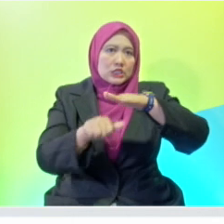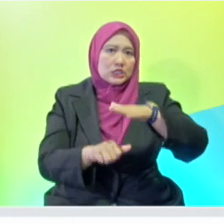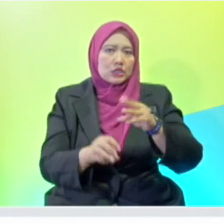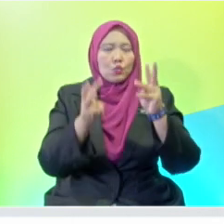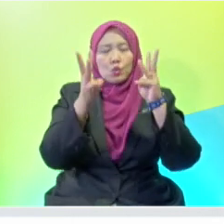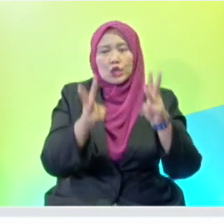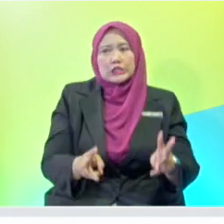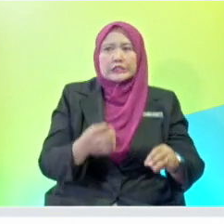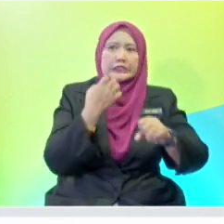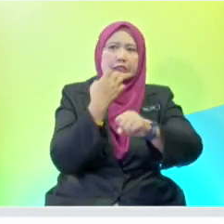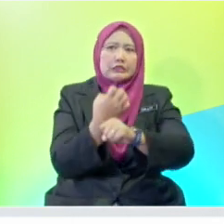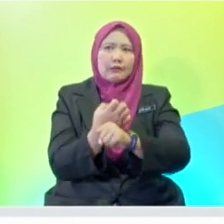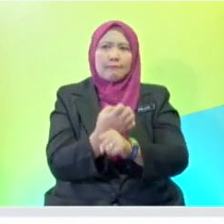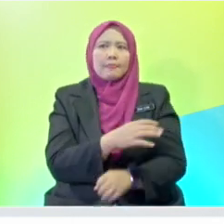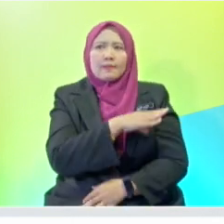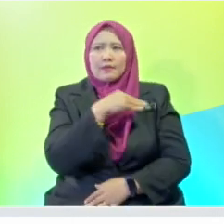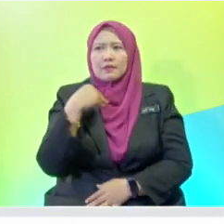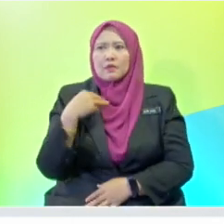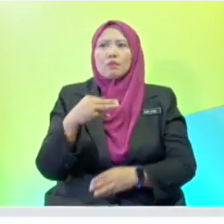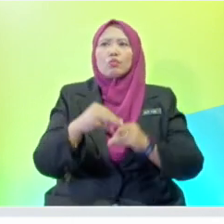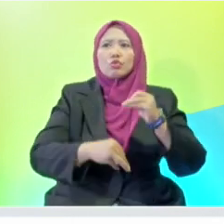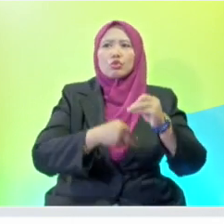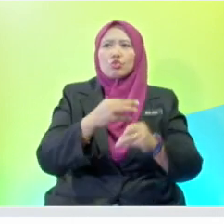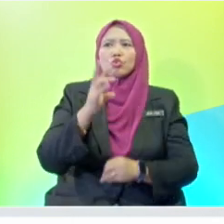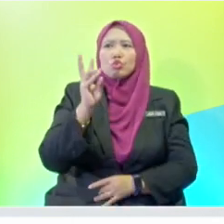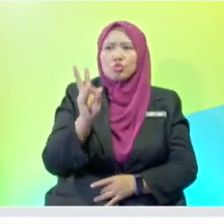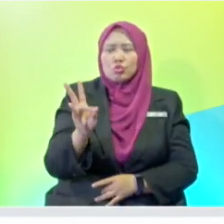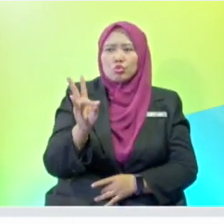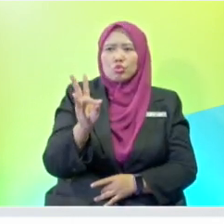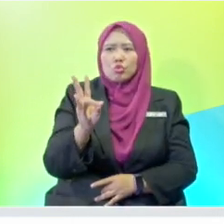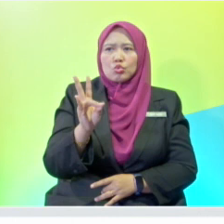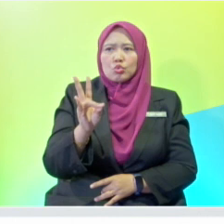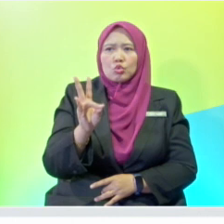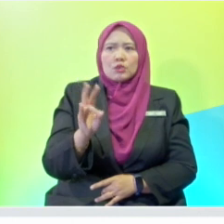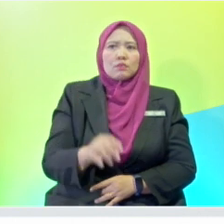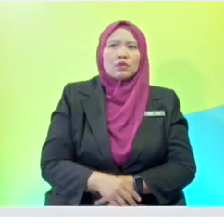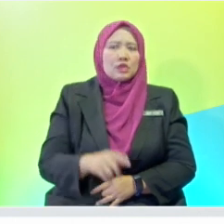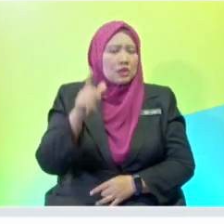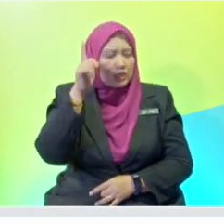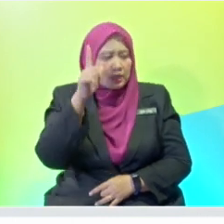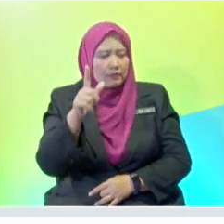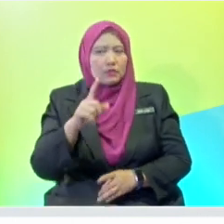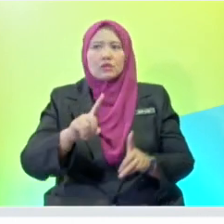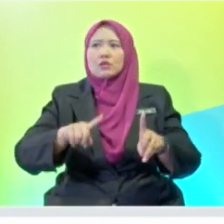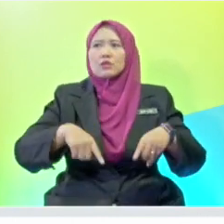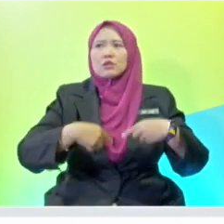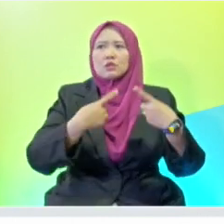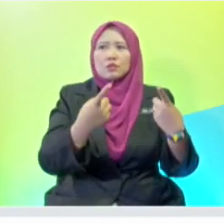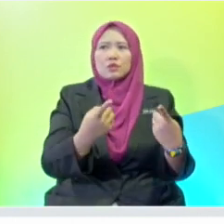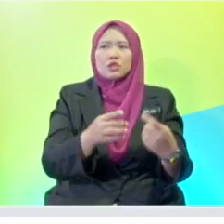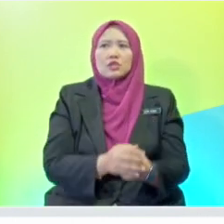untuk menggalakkan murid-murid ke arah ke usaha wanannya jadi ini adalah model-model yang dipelajari oleh